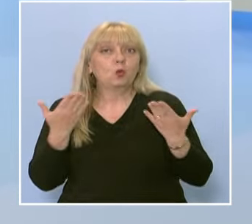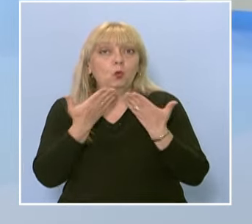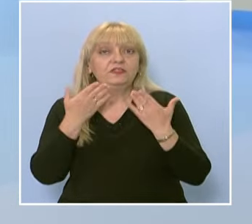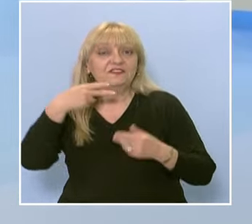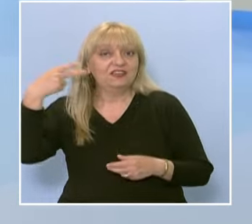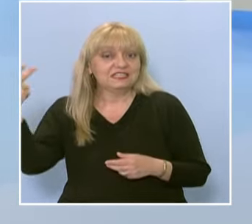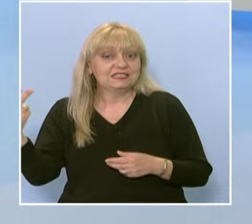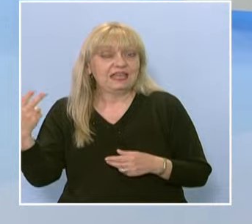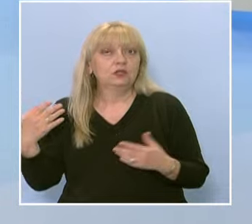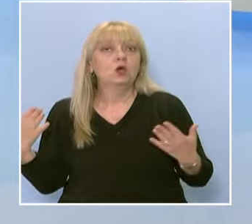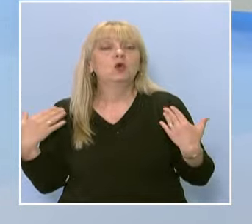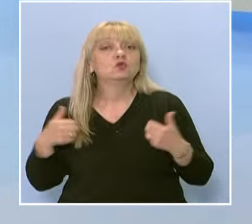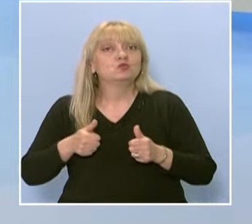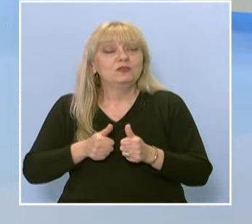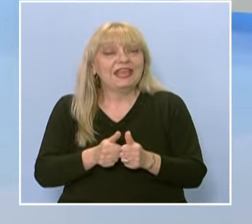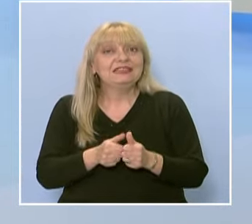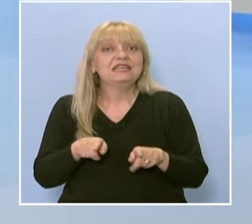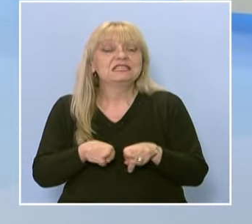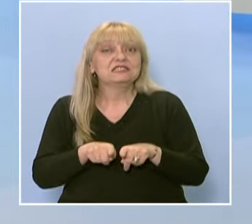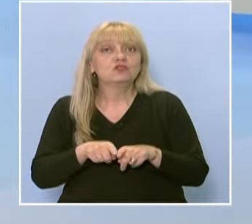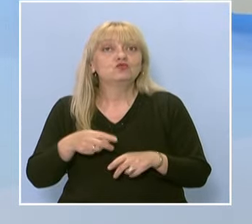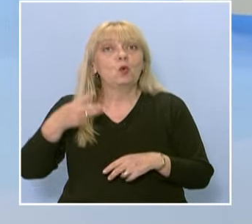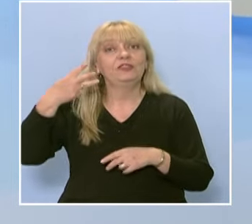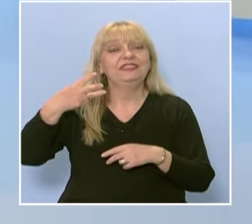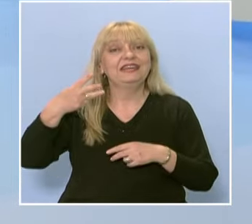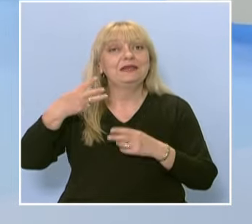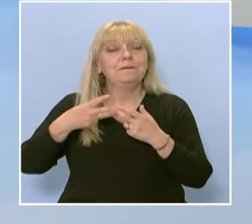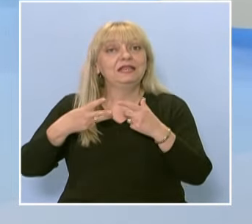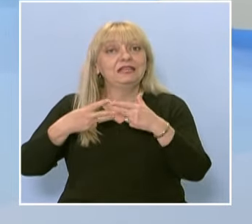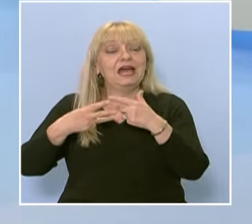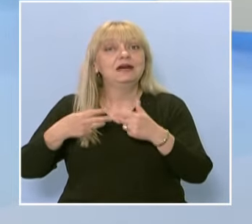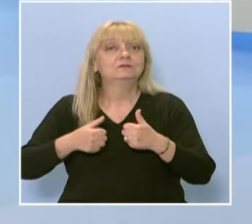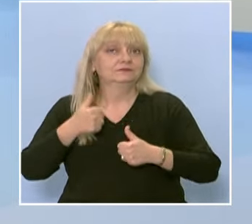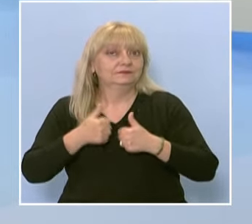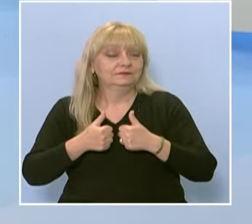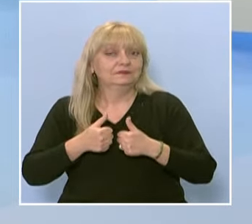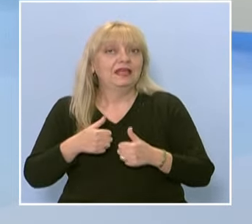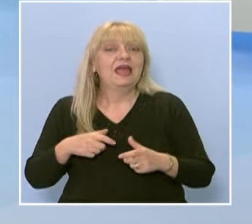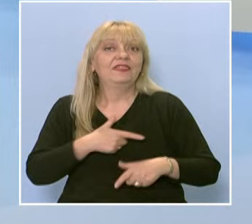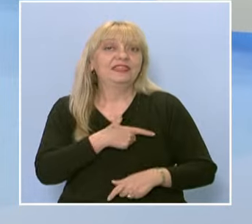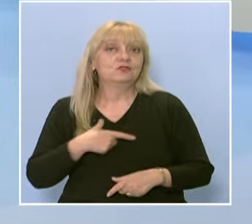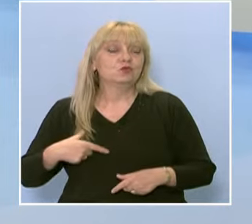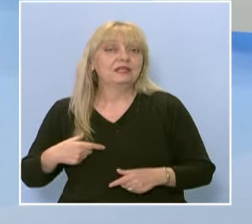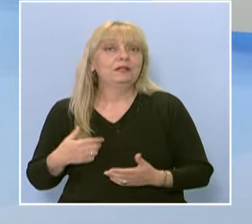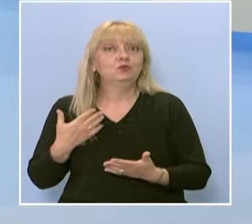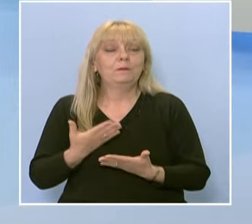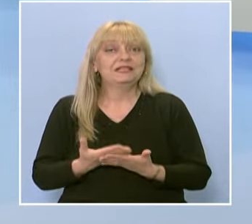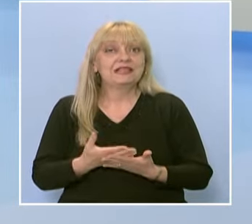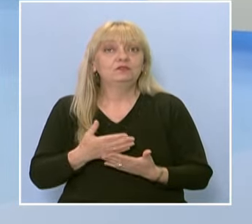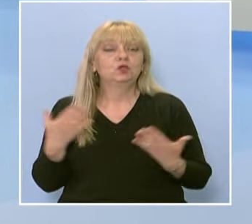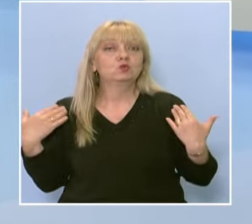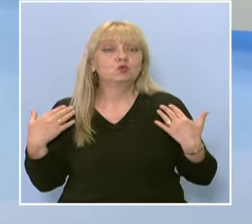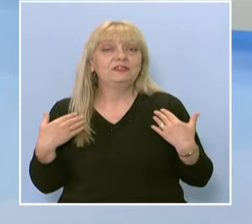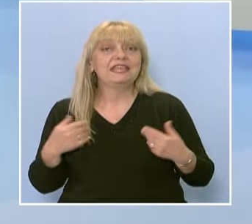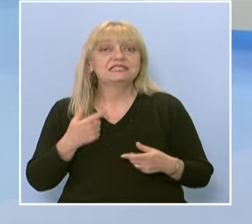и Виктор Иванов също бе сред тримата номинирани. Националното представителство на студентските съвети връчи наградите си